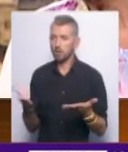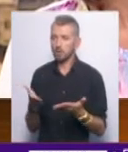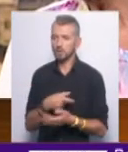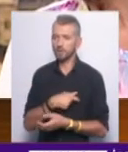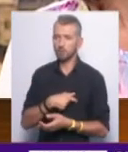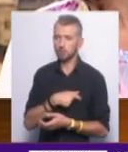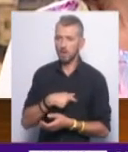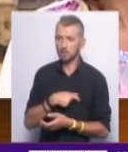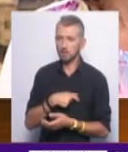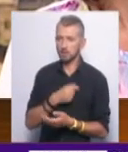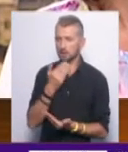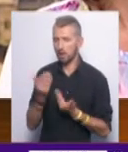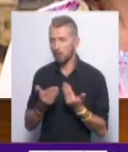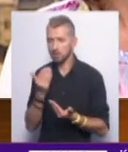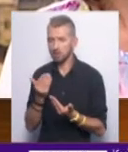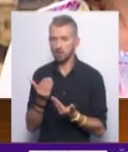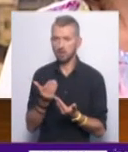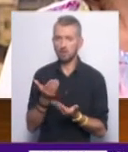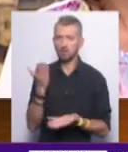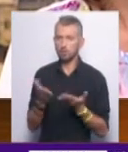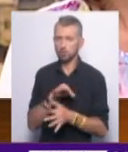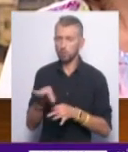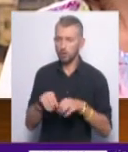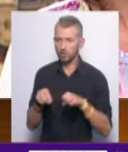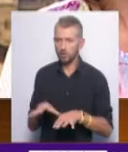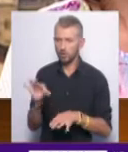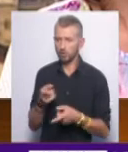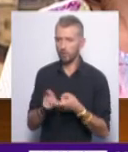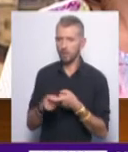депутатські запити чи звернення, чи, можливо, навіть проекти рішення, пов'язані